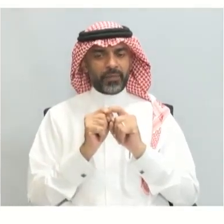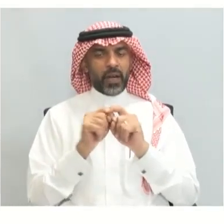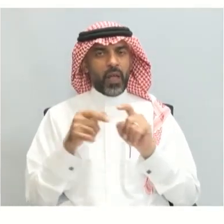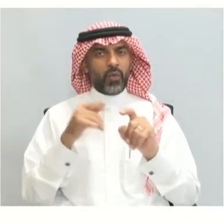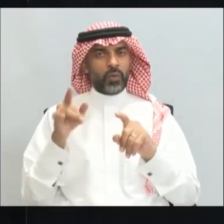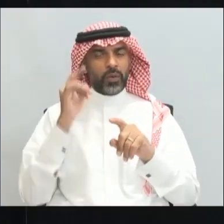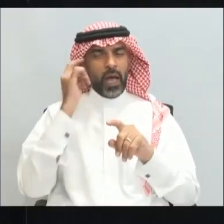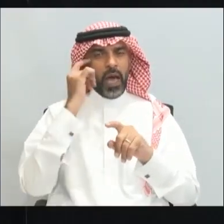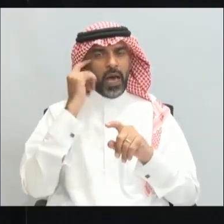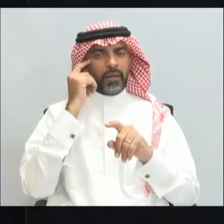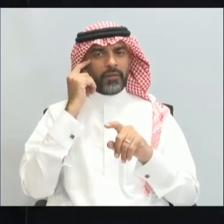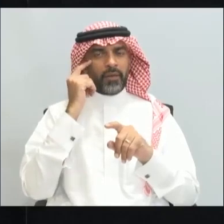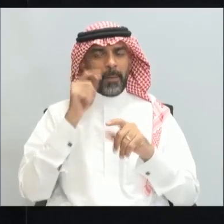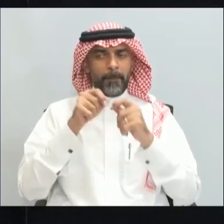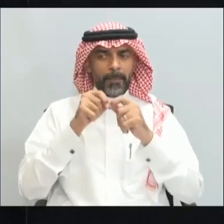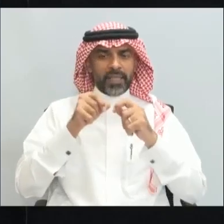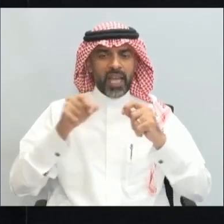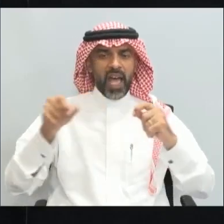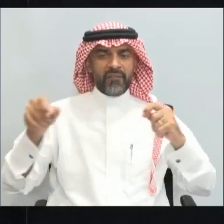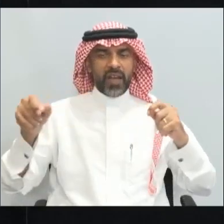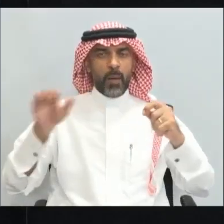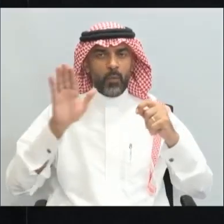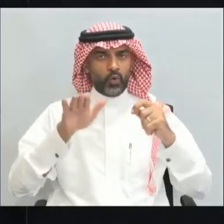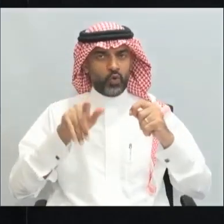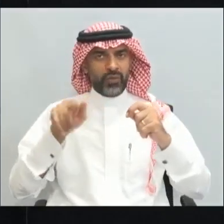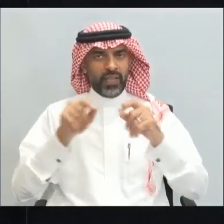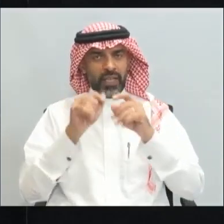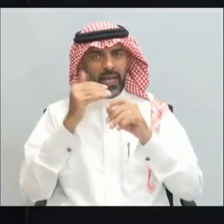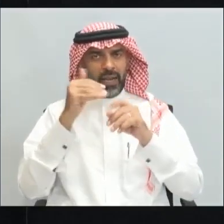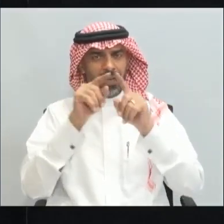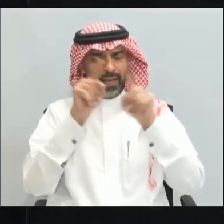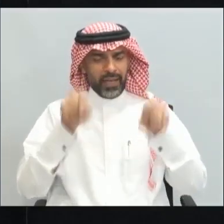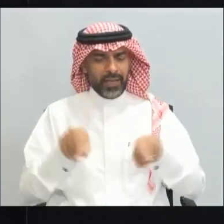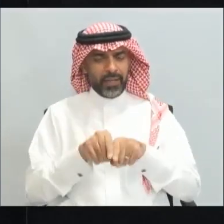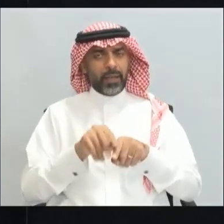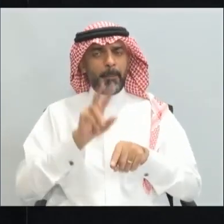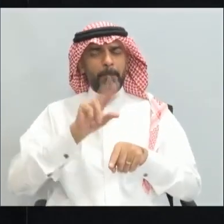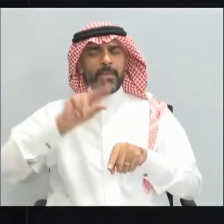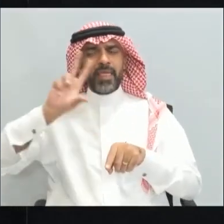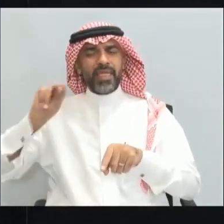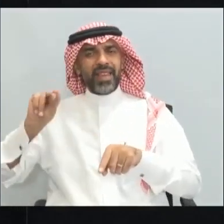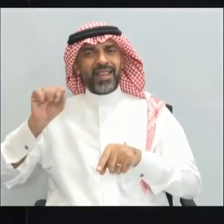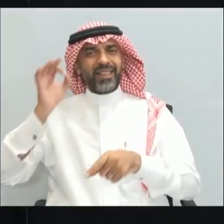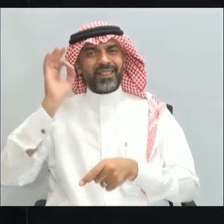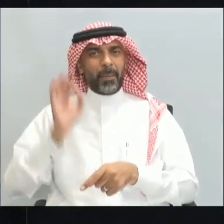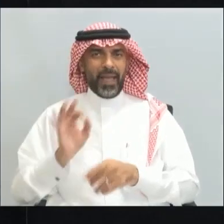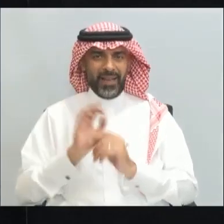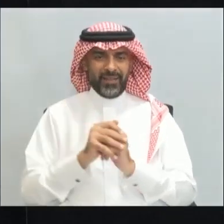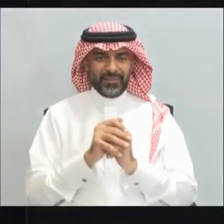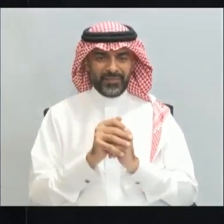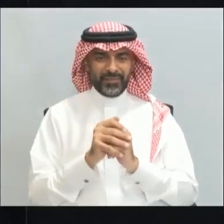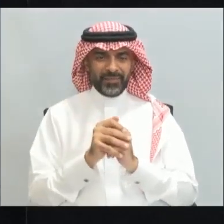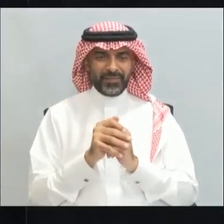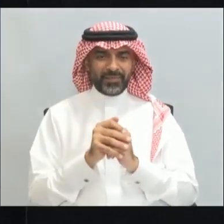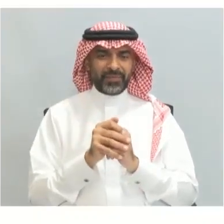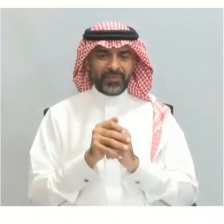ان نعرف المسافه الموجوده على الخريطه كما هو موجود على الطبيعه ابنائي وبناتي الطلاب وبعد